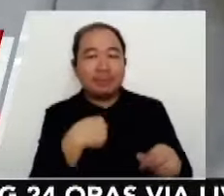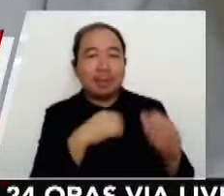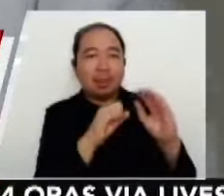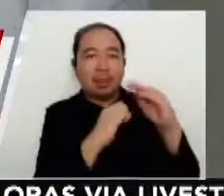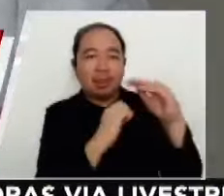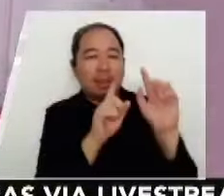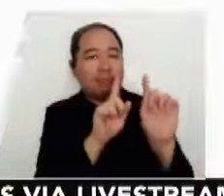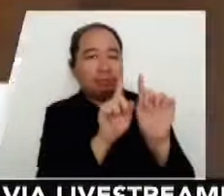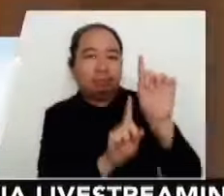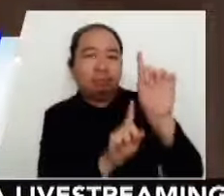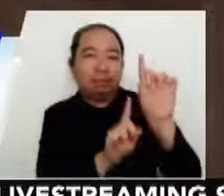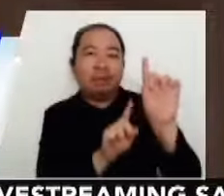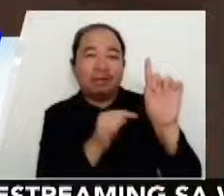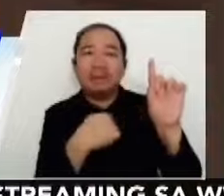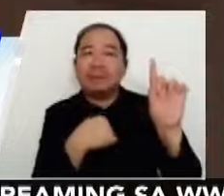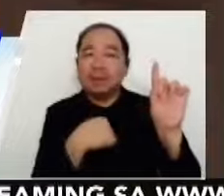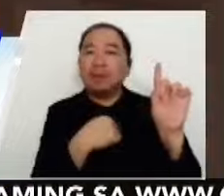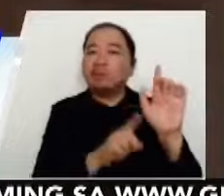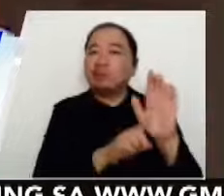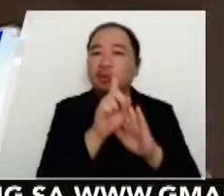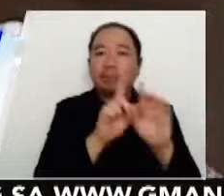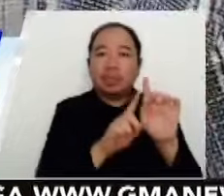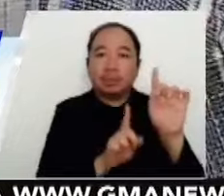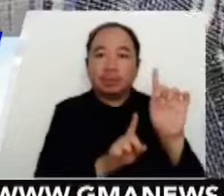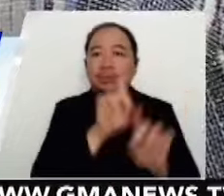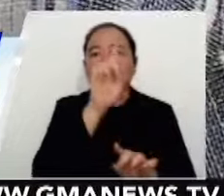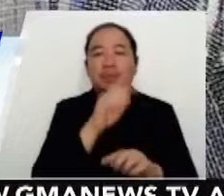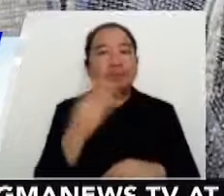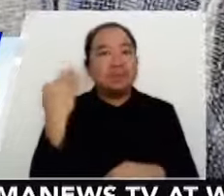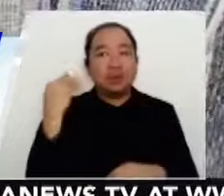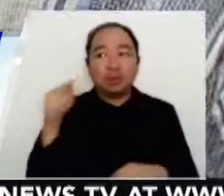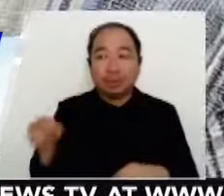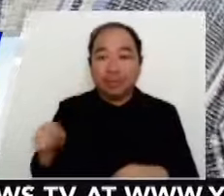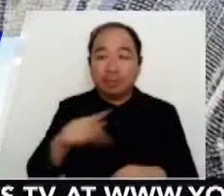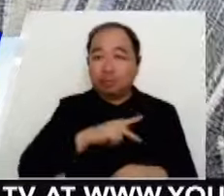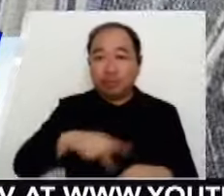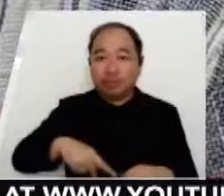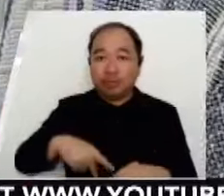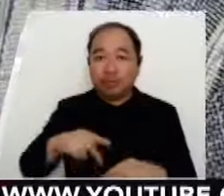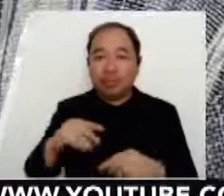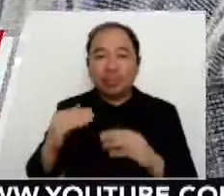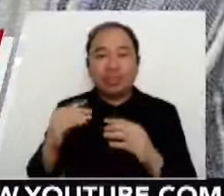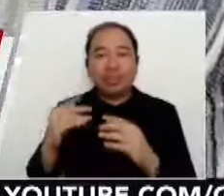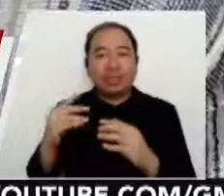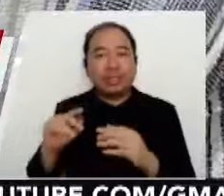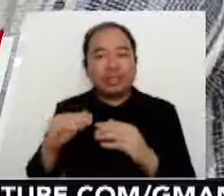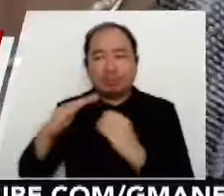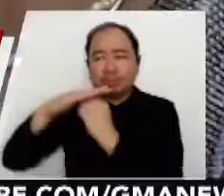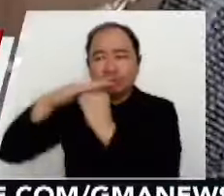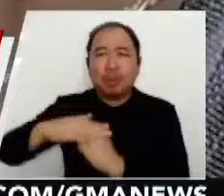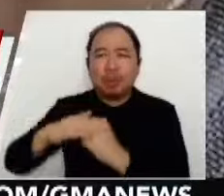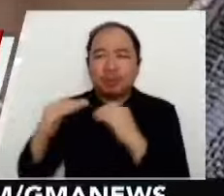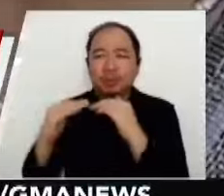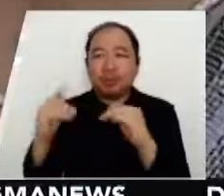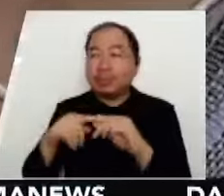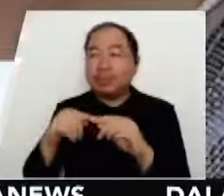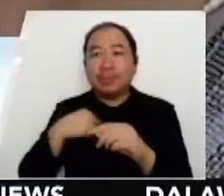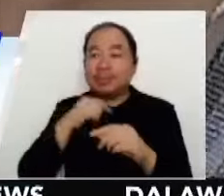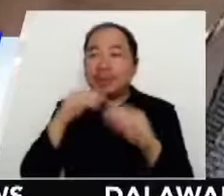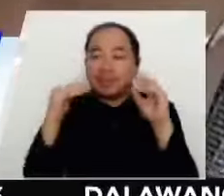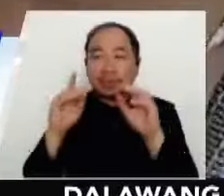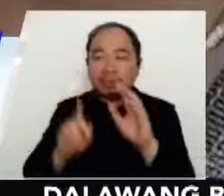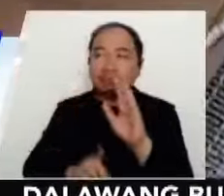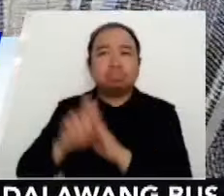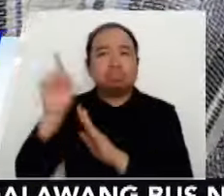mas matangkad po ako sa kanya. Tumangkad si Princess. Kasi before, di ba, like, we were so small, tas hindi ko akalain natatangkad ka. Yun lang, tumangkad. Guys.